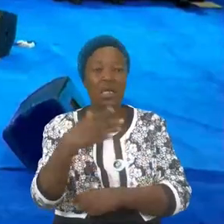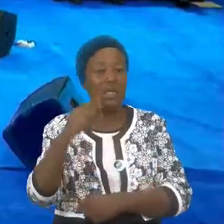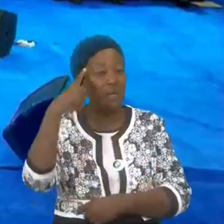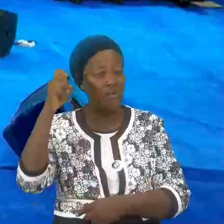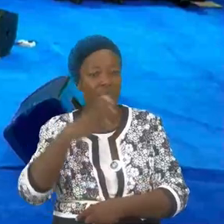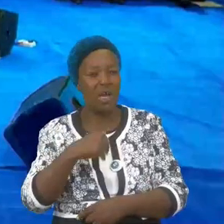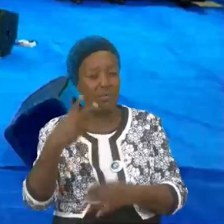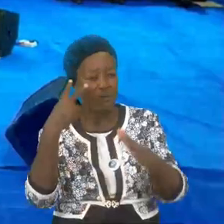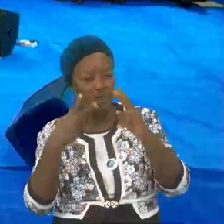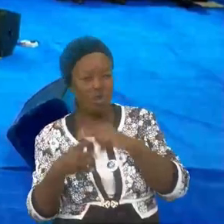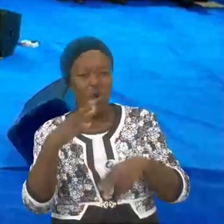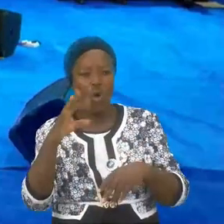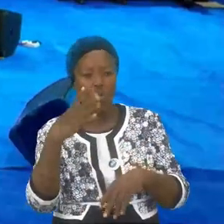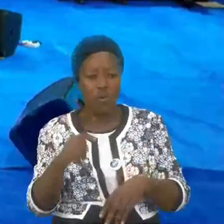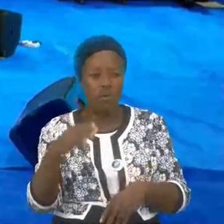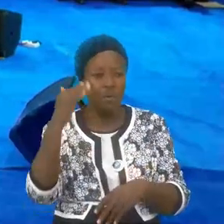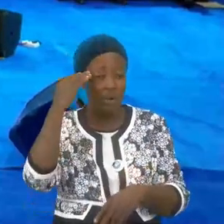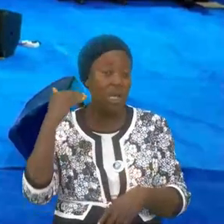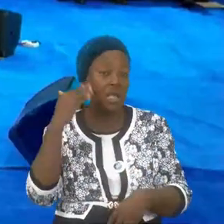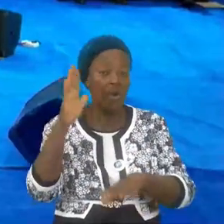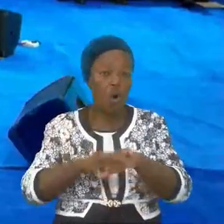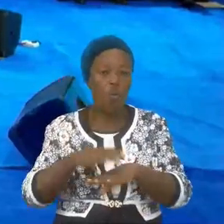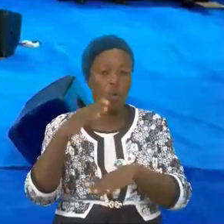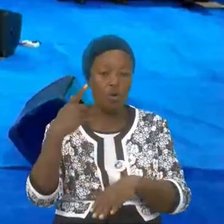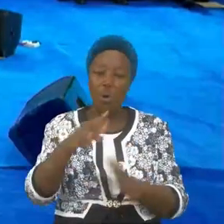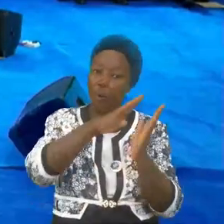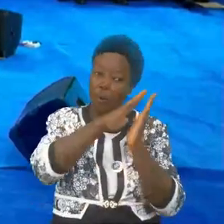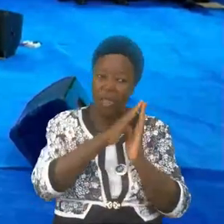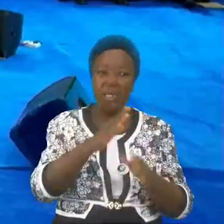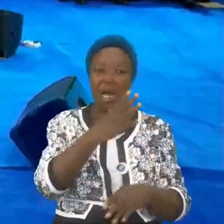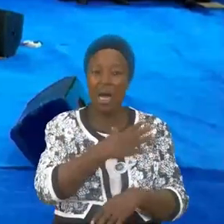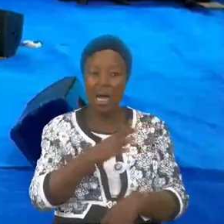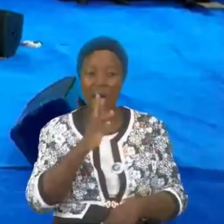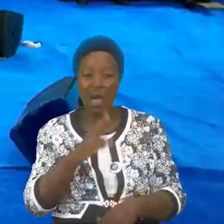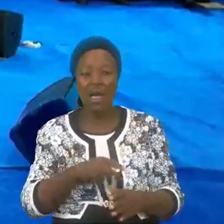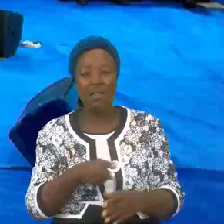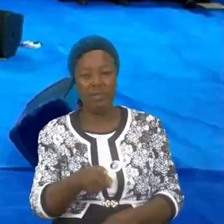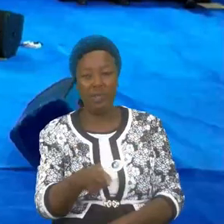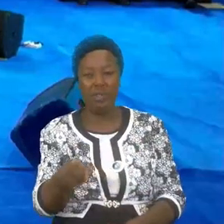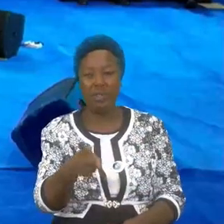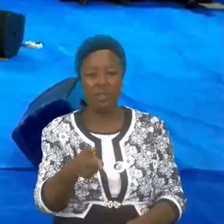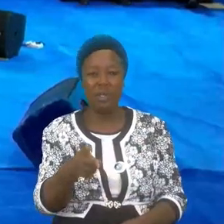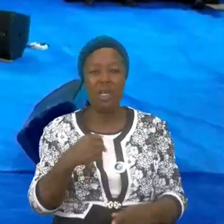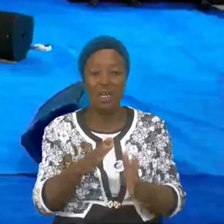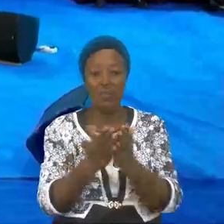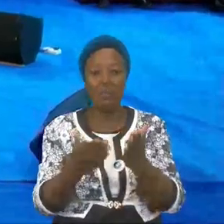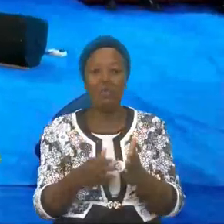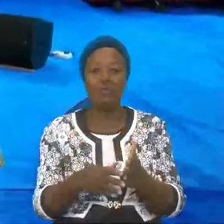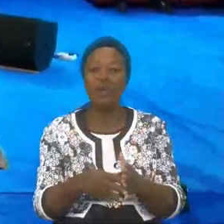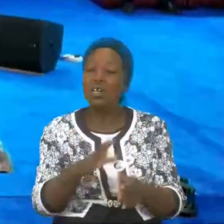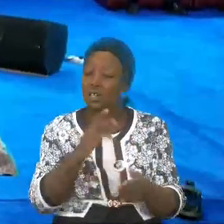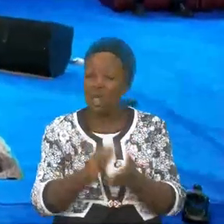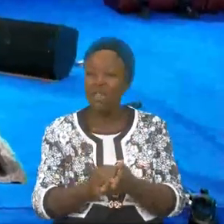Et voici ton songe et les visions que tu as eues sur ta couche. La